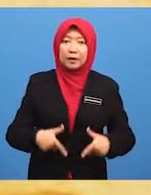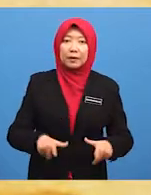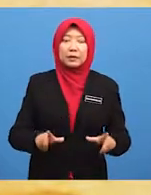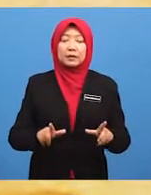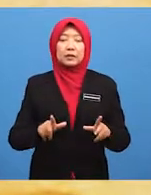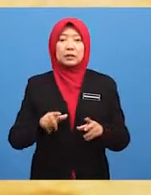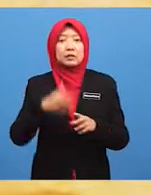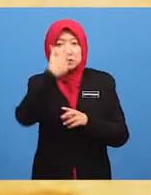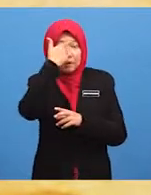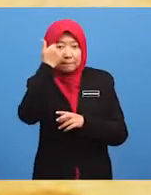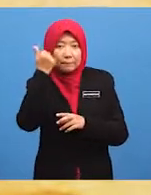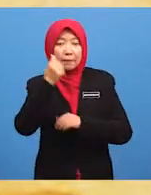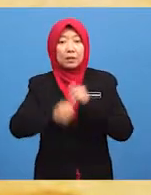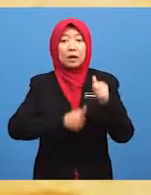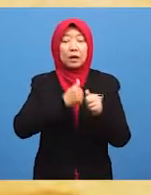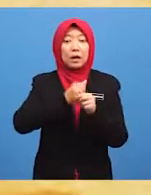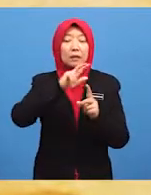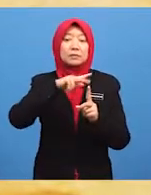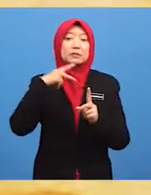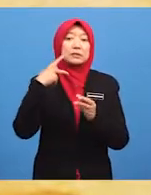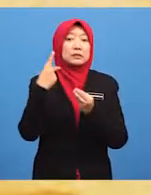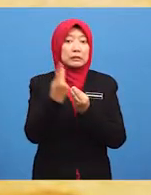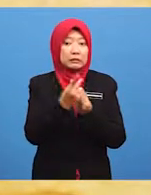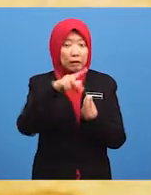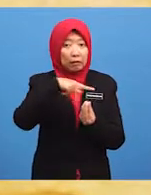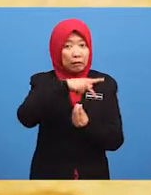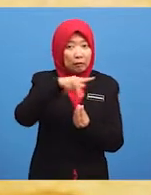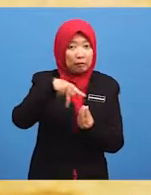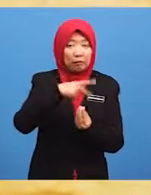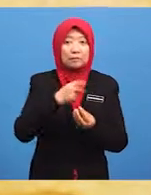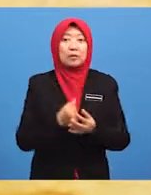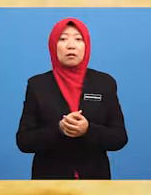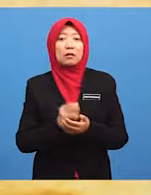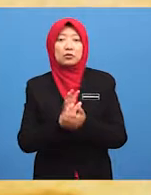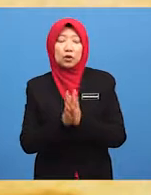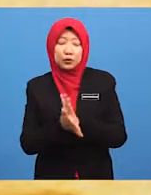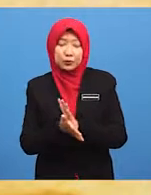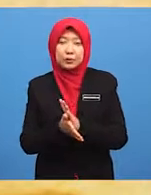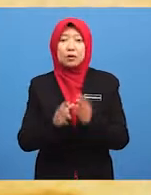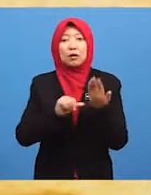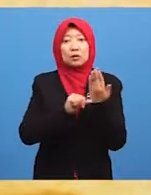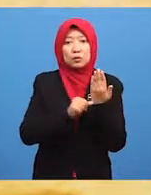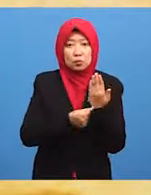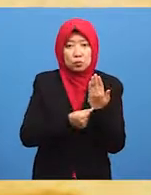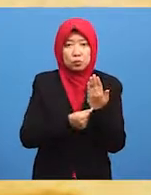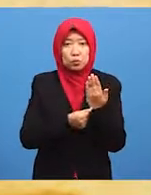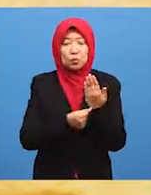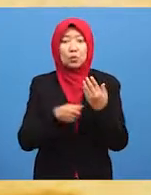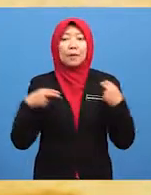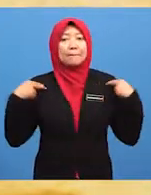alam sekitar. Oleh sebab itu, tema utama tradisi lisan bertemakan